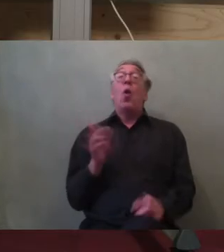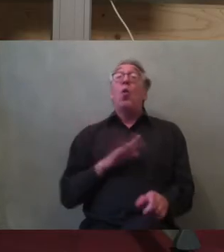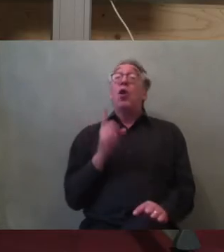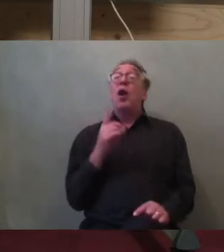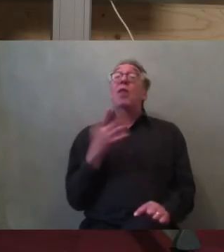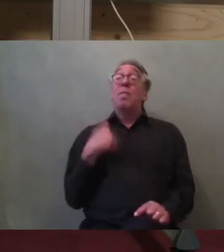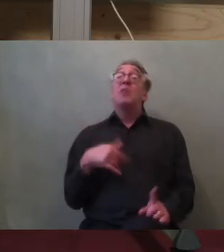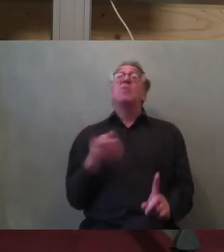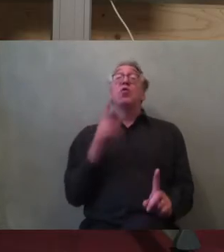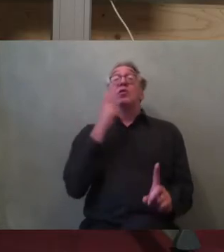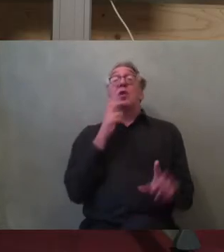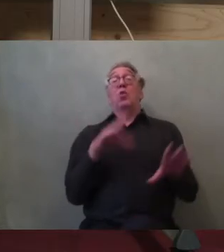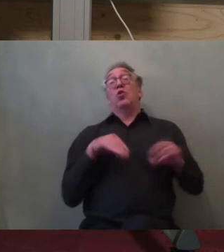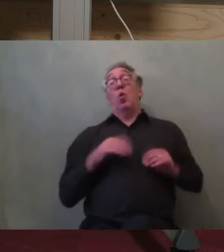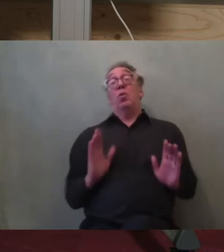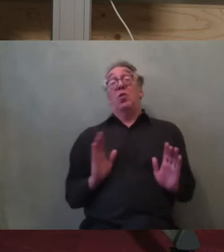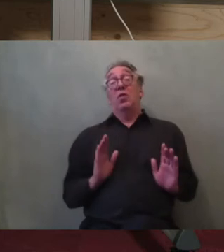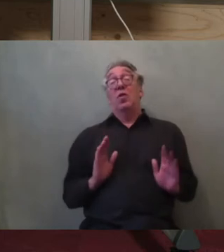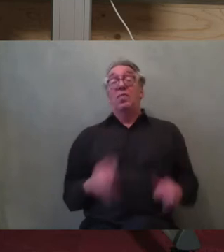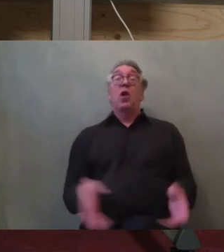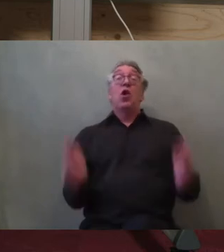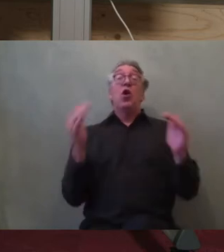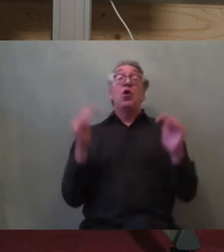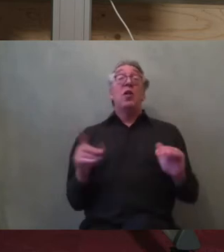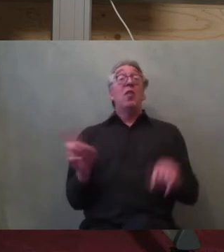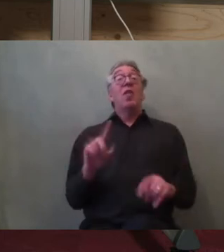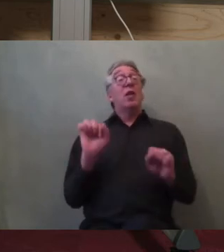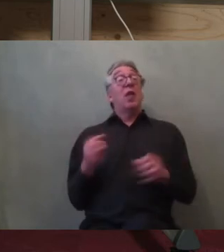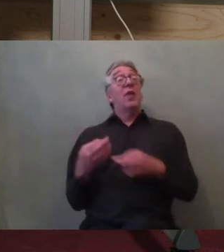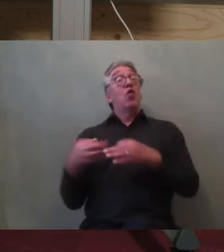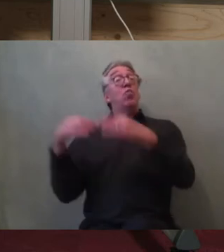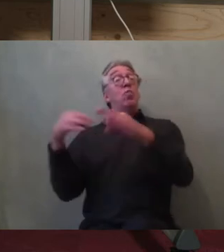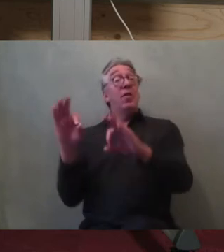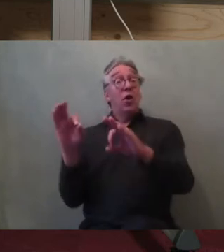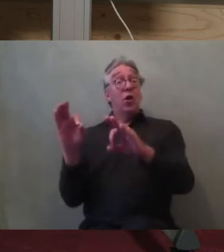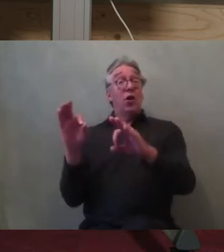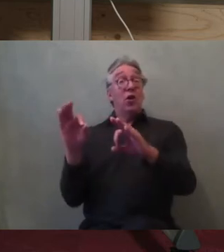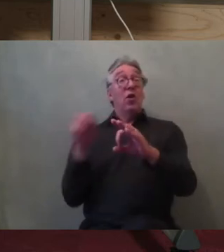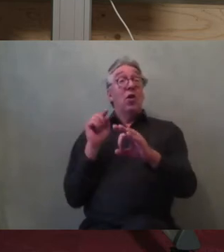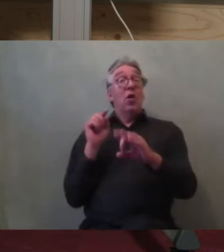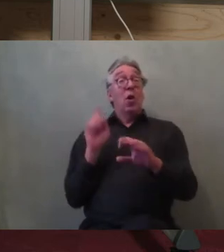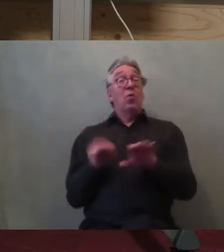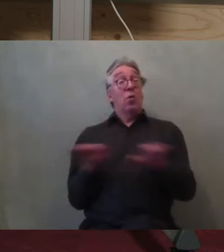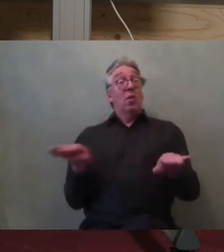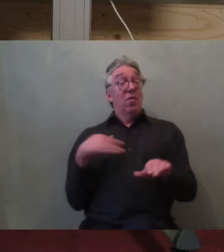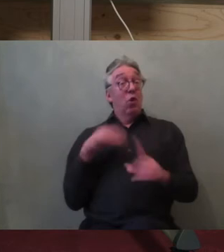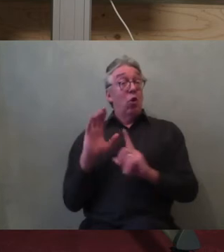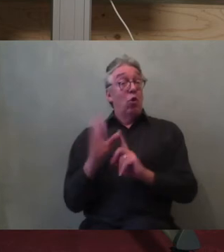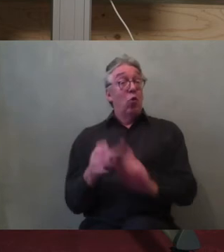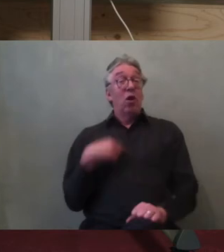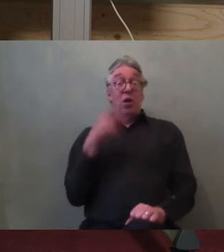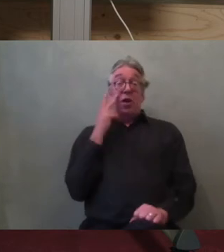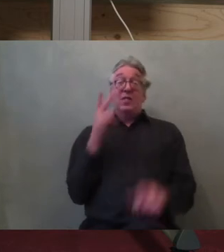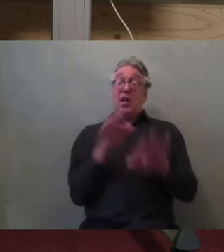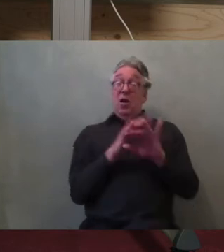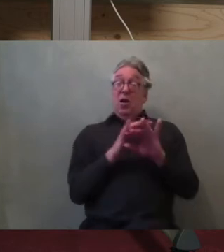Ga ik door naar wat er nog beter kan als we kijken naar het beoefenen van cultuur. Daarbij zagen we een heel aantal parallellen eigenlijk